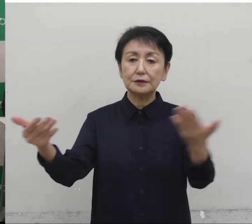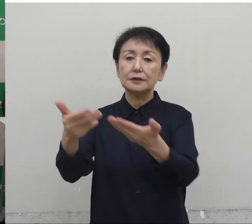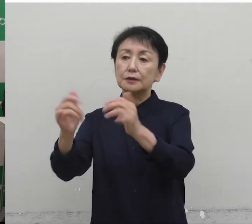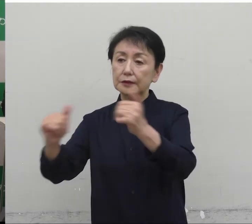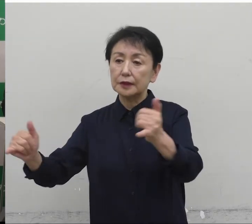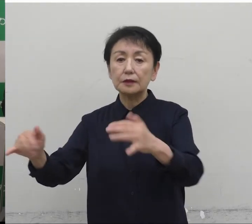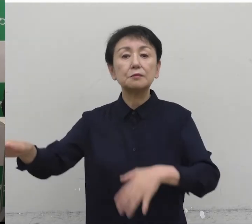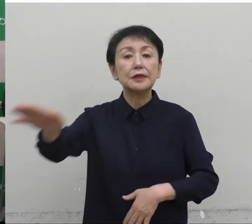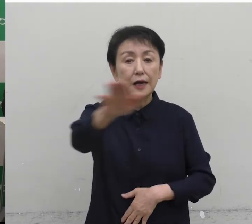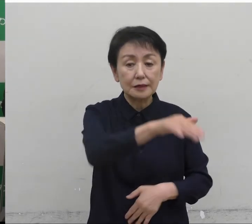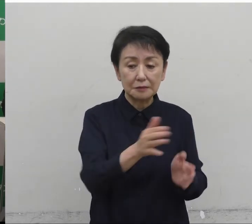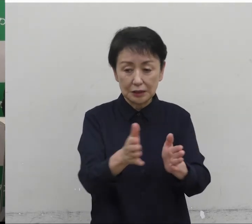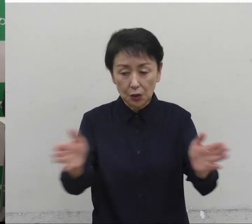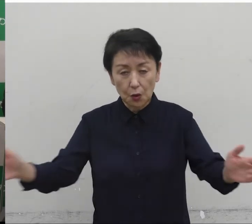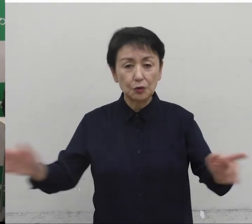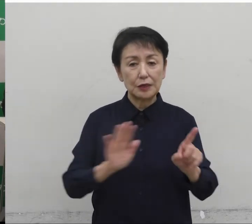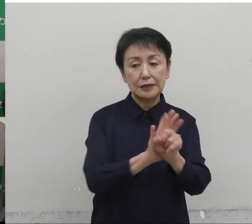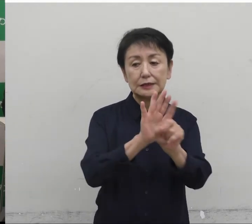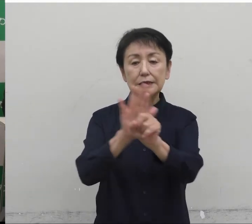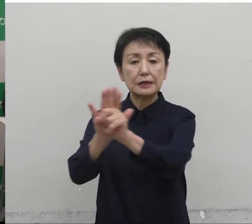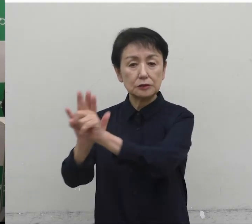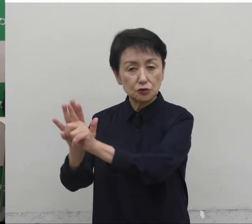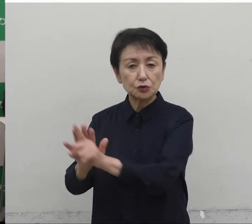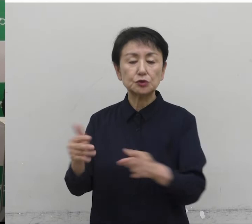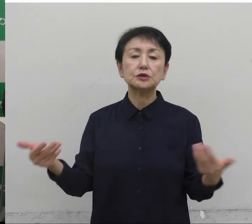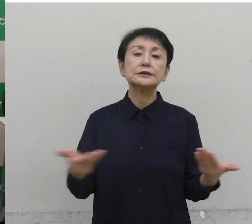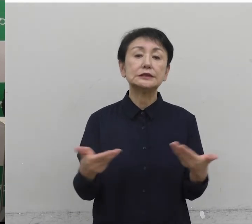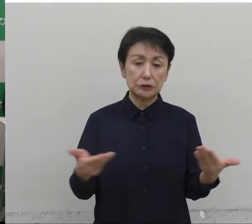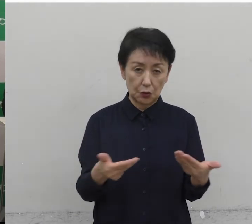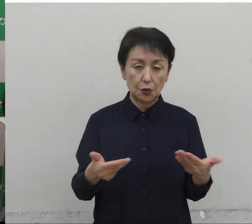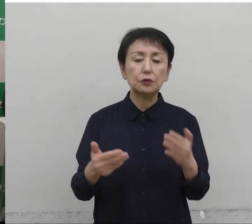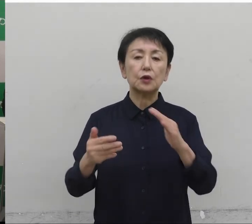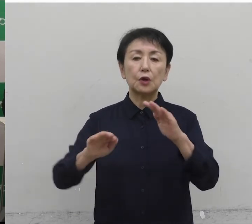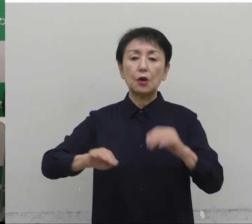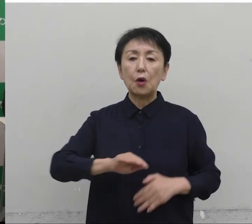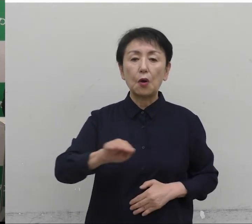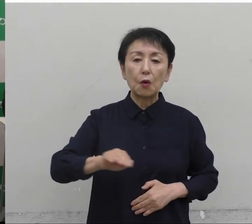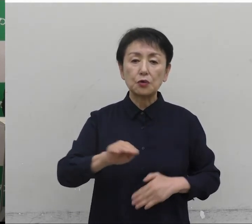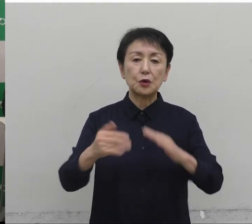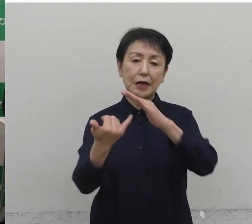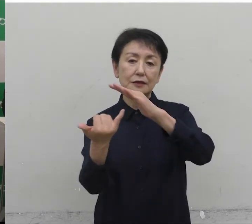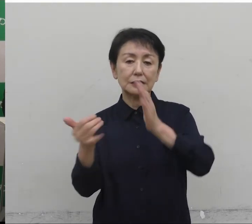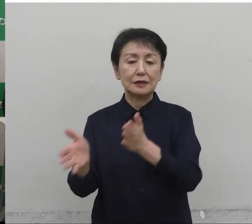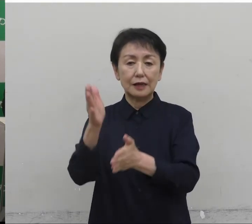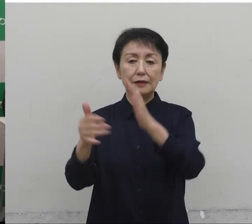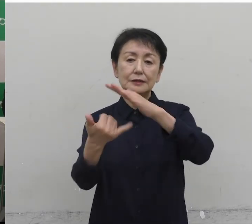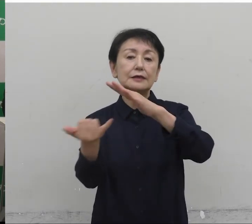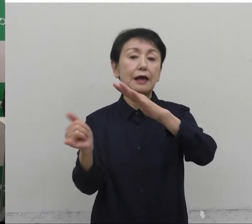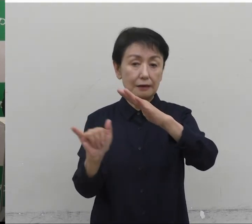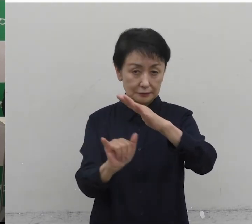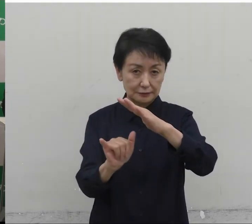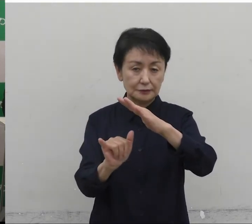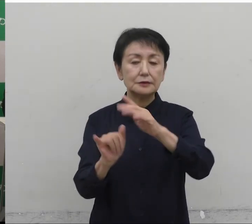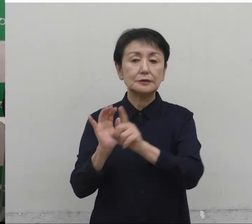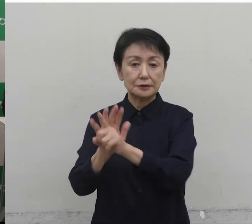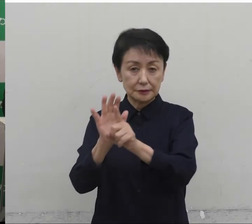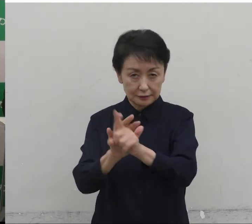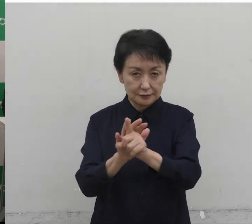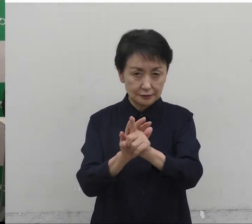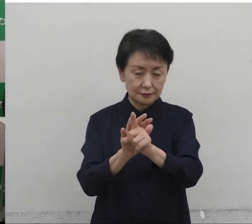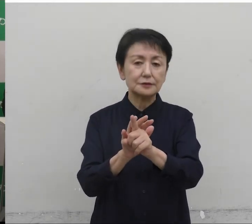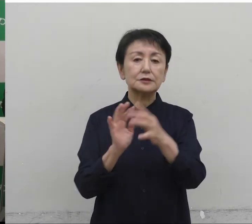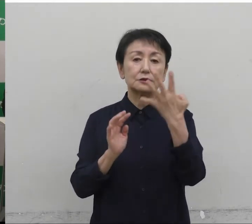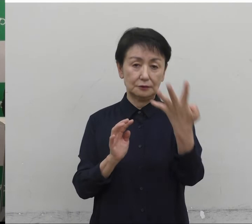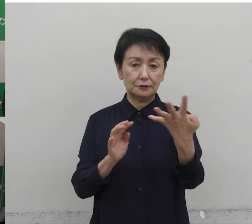を広く支援する事業と、子育て世帯に対する支援事業の4事業を計上しております